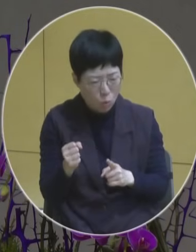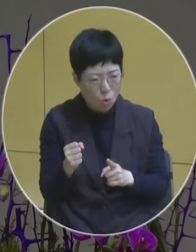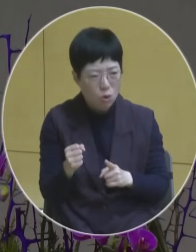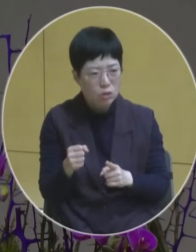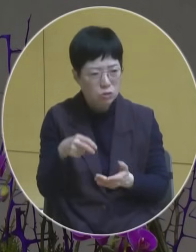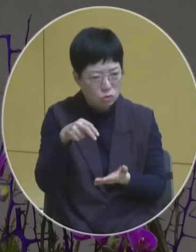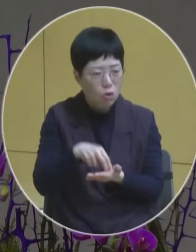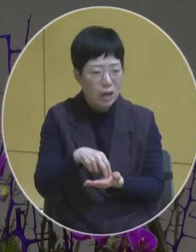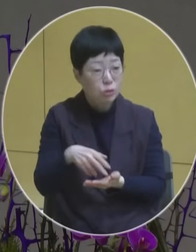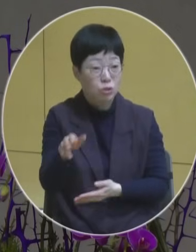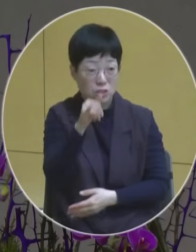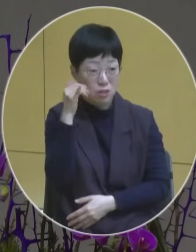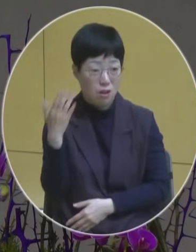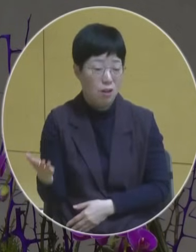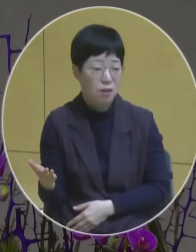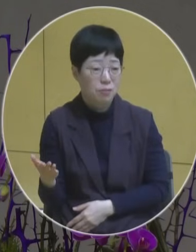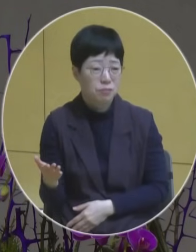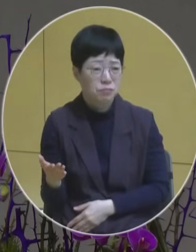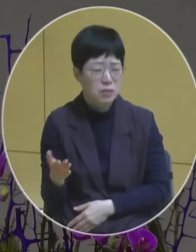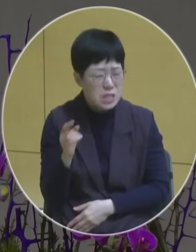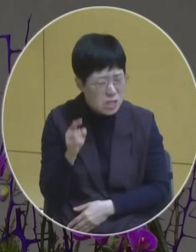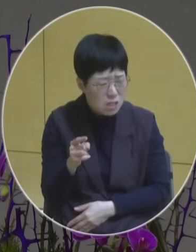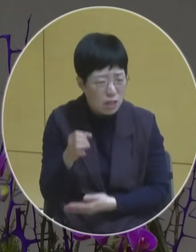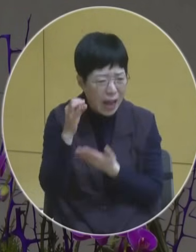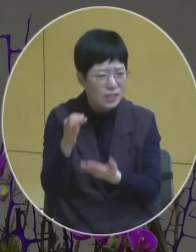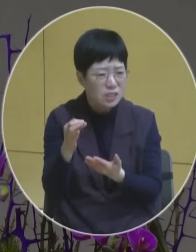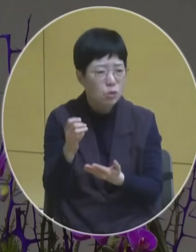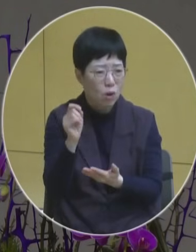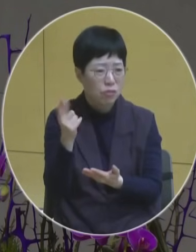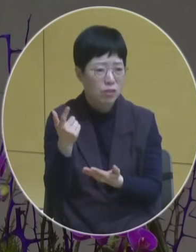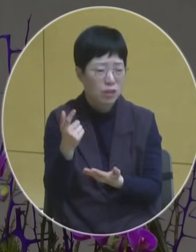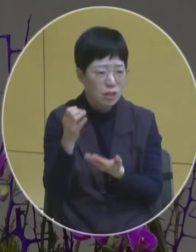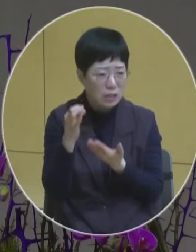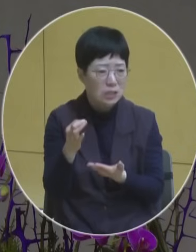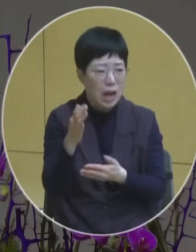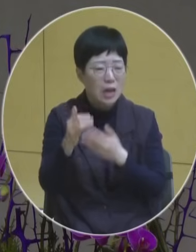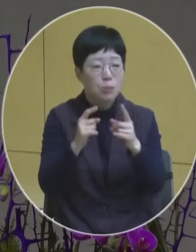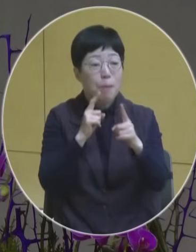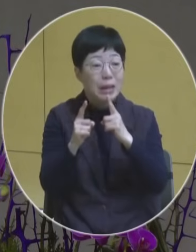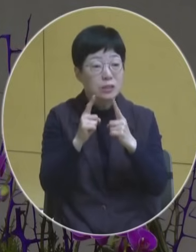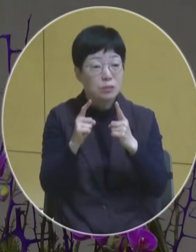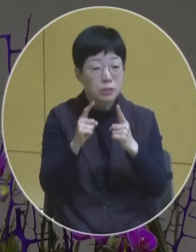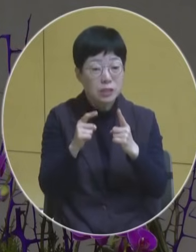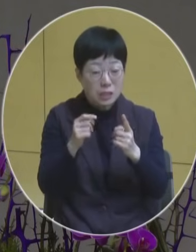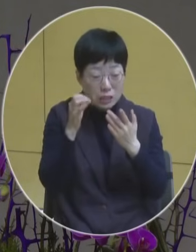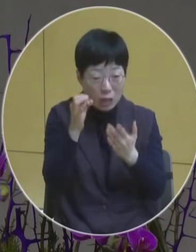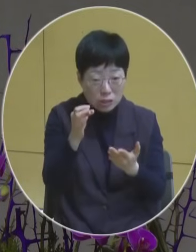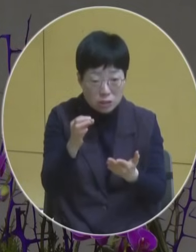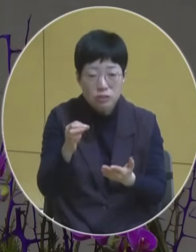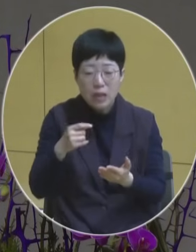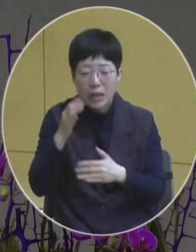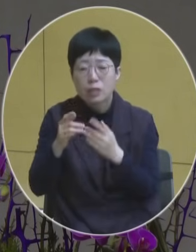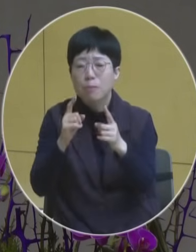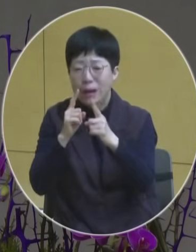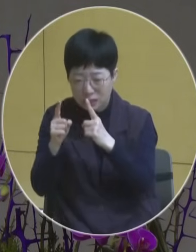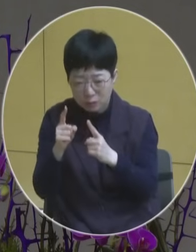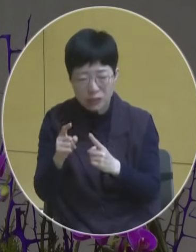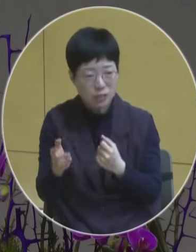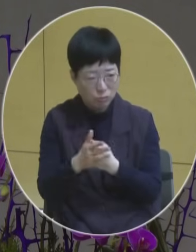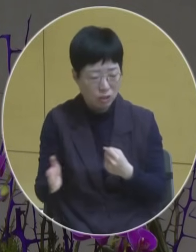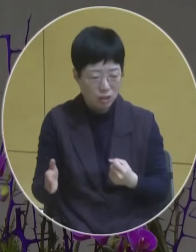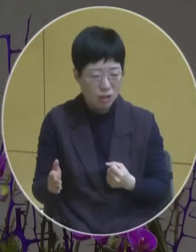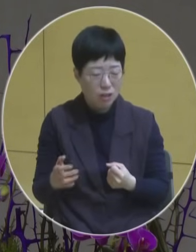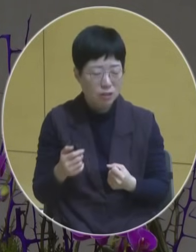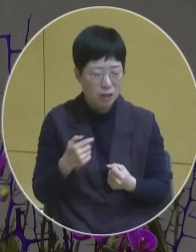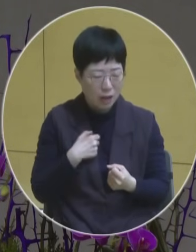내 인생을 살아갈 수 있을까. 바로 이 가치가 하나님 말씀 속에 있기 때문에 그 말씀에 따라서 나의 시간과